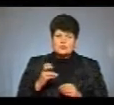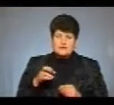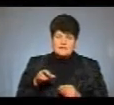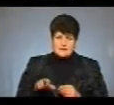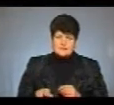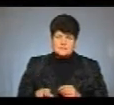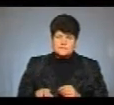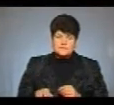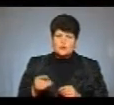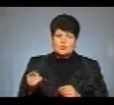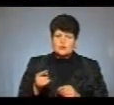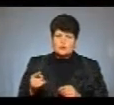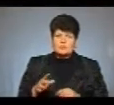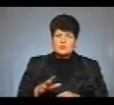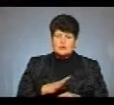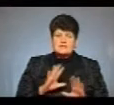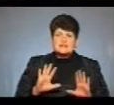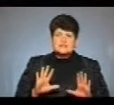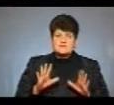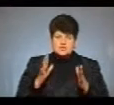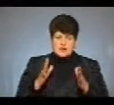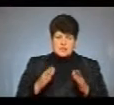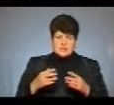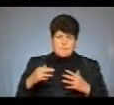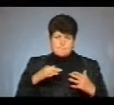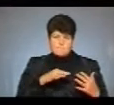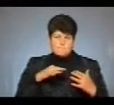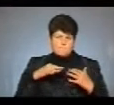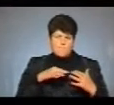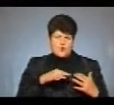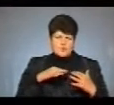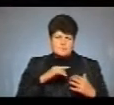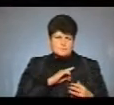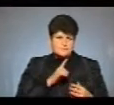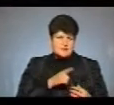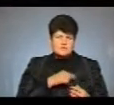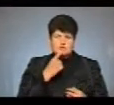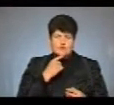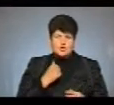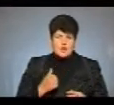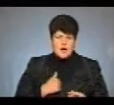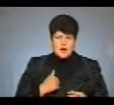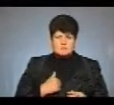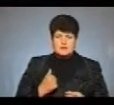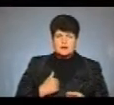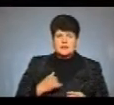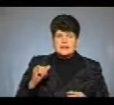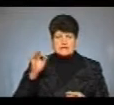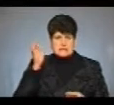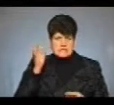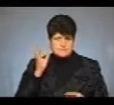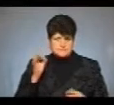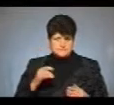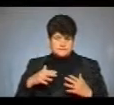року у Тернополі відбувалися надзвичайно запеклі бої між Червоною армією і німецькими